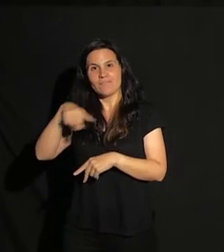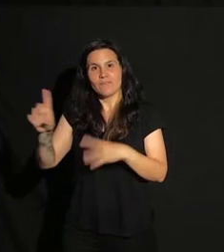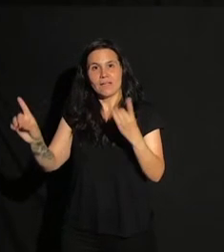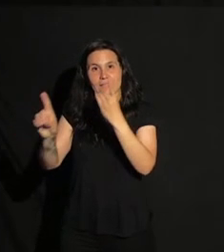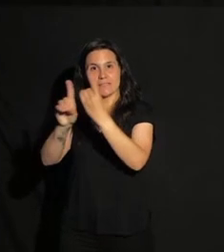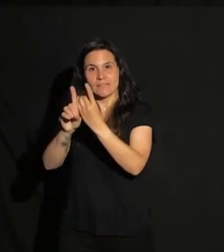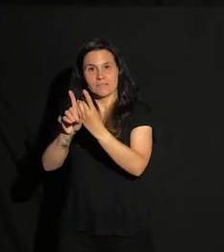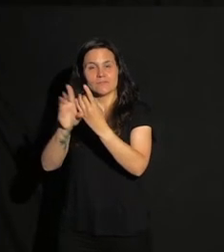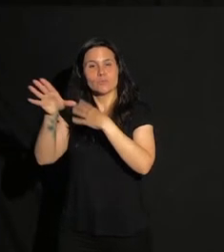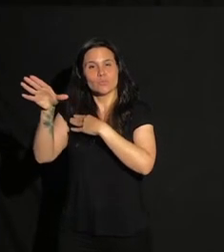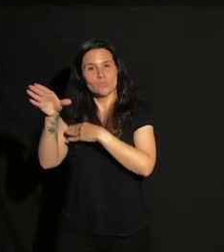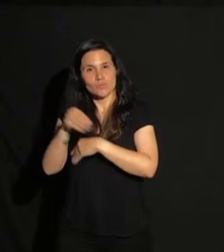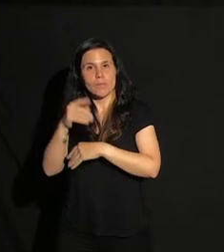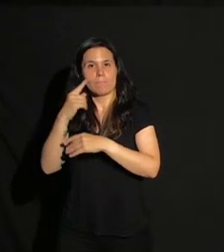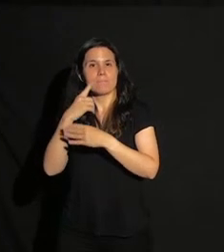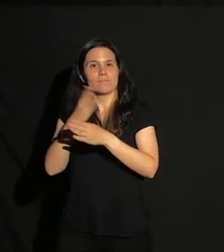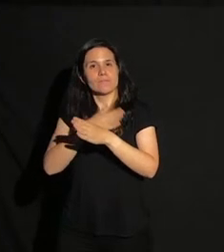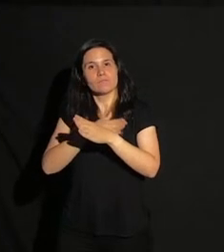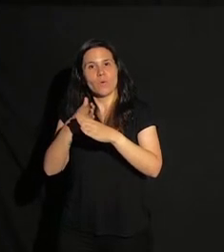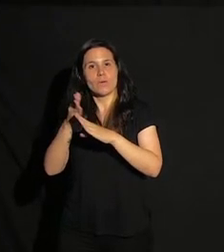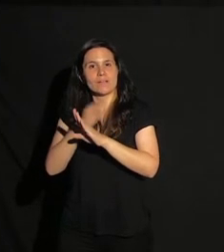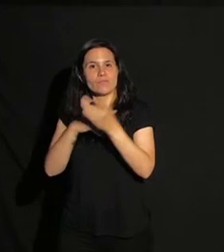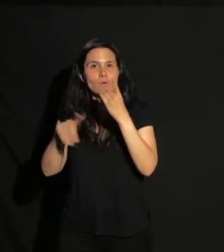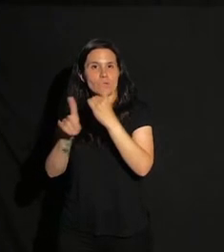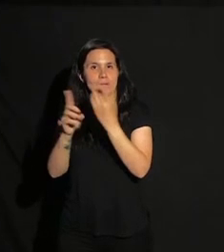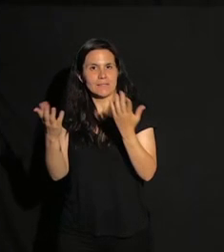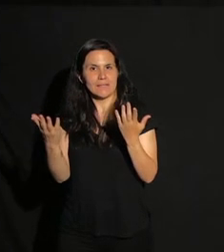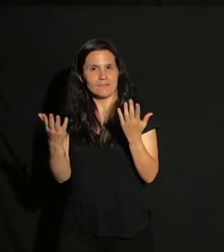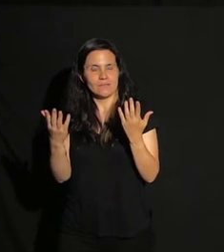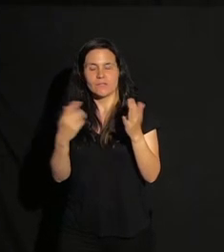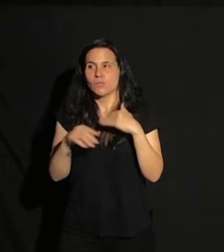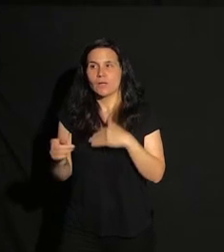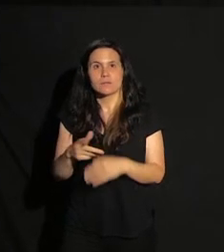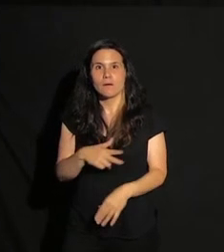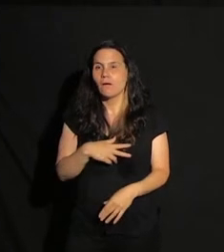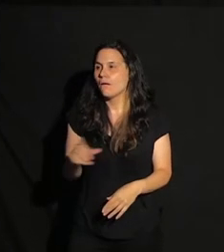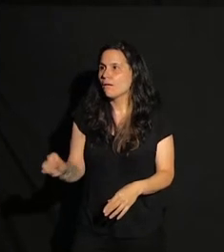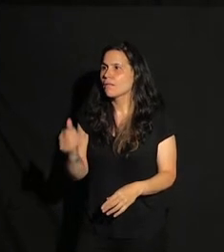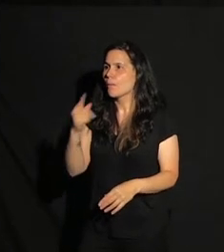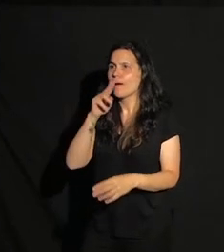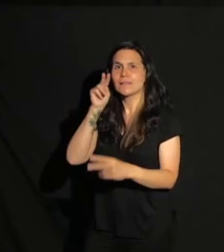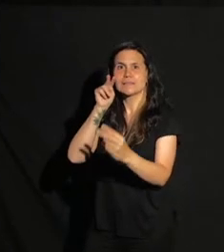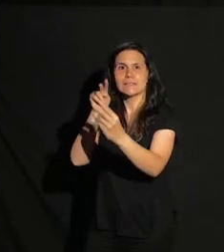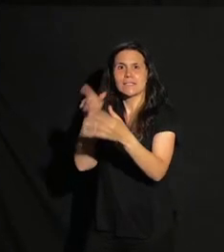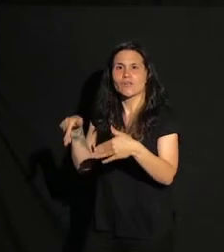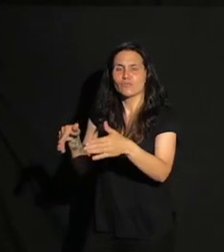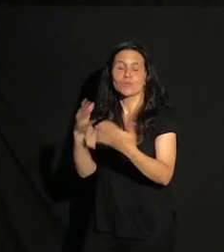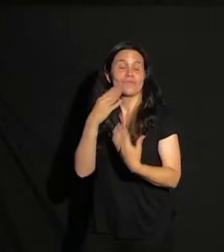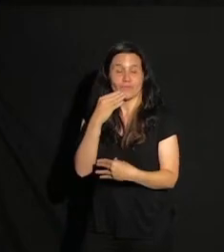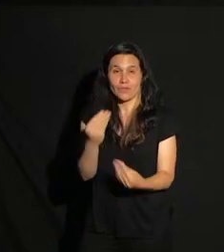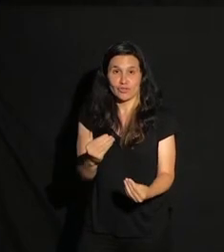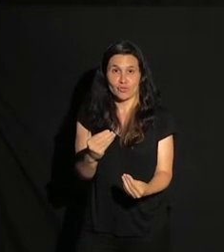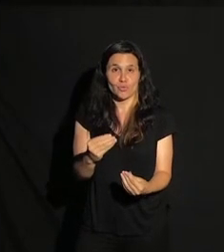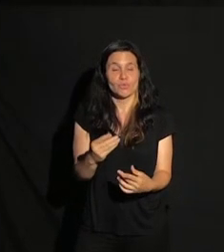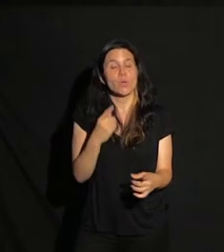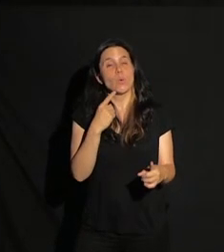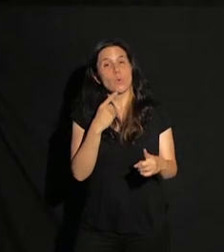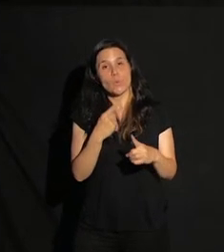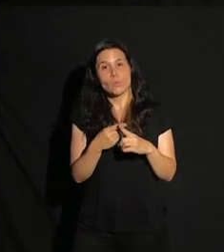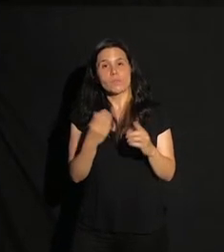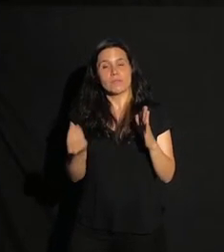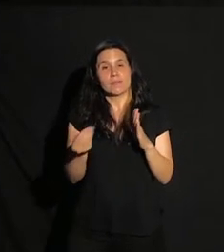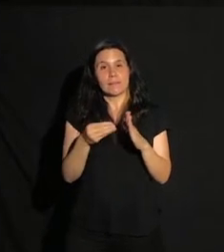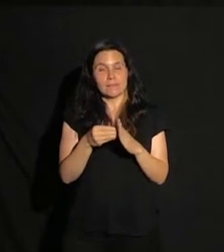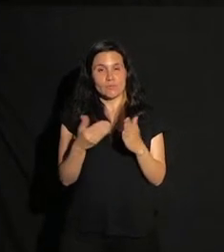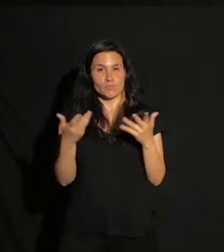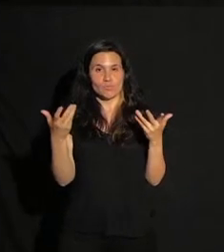ausklingen lässt. Das sind wirklich Highlights, dann mal wieder jemanden zu sehen. Und also das war schon die eine Sache. Und allein